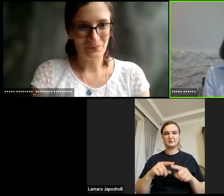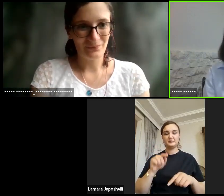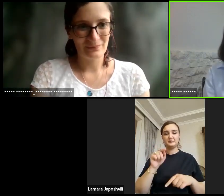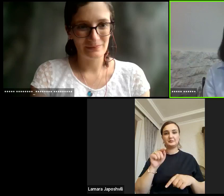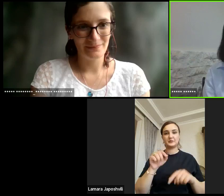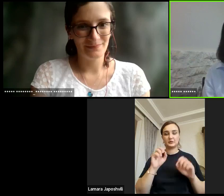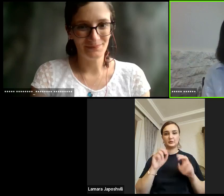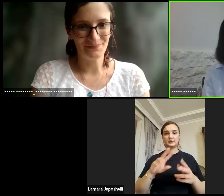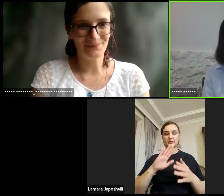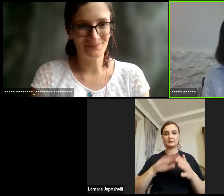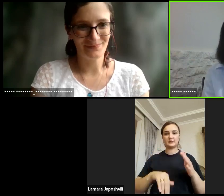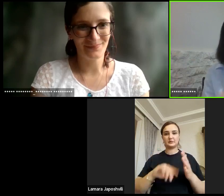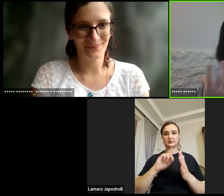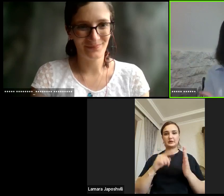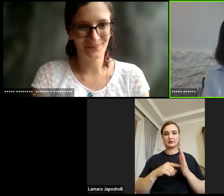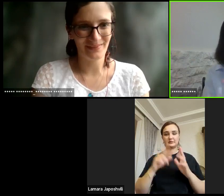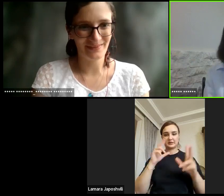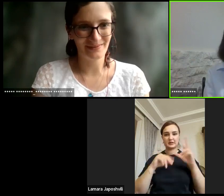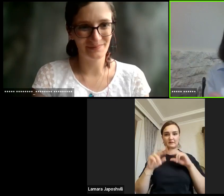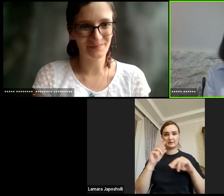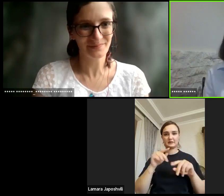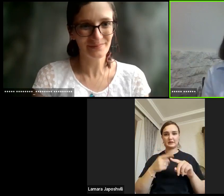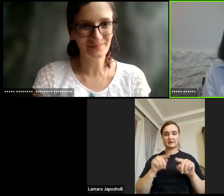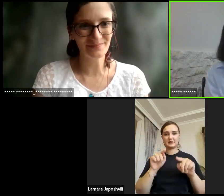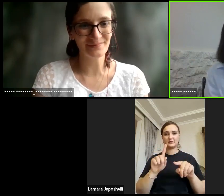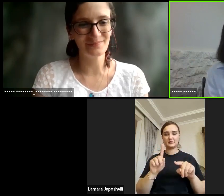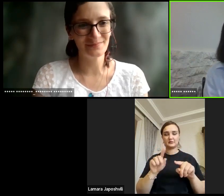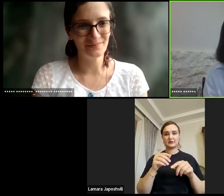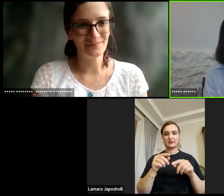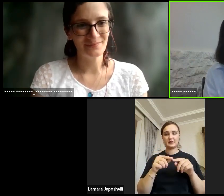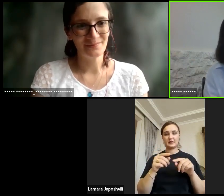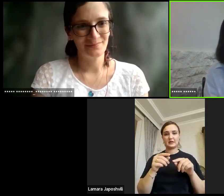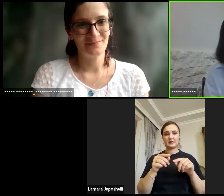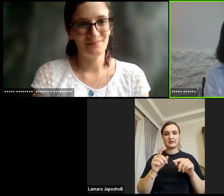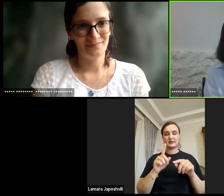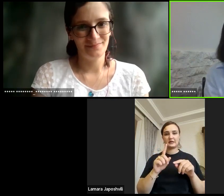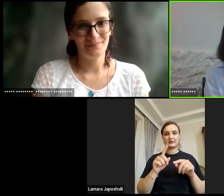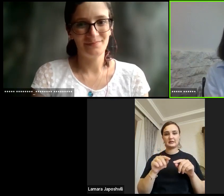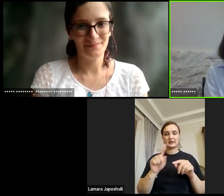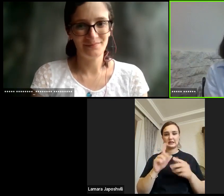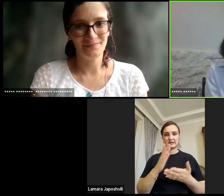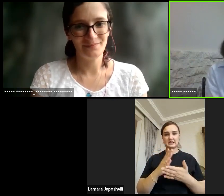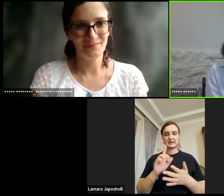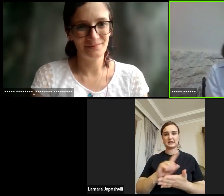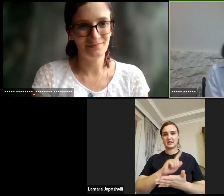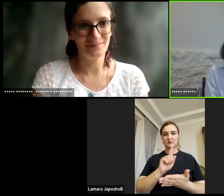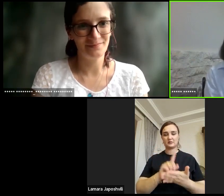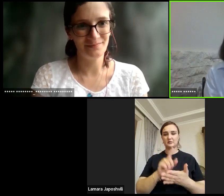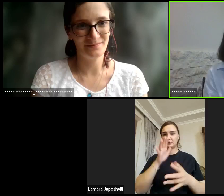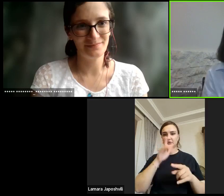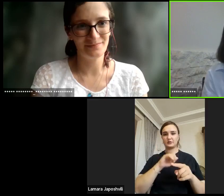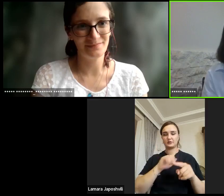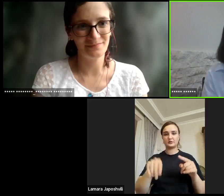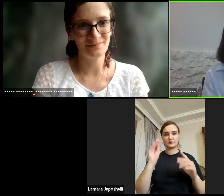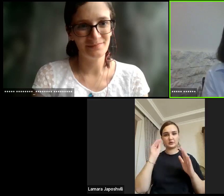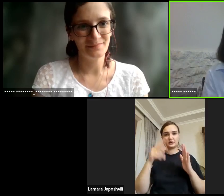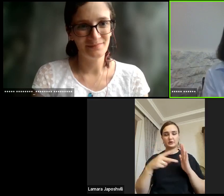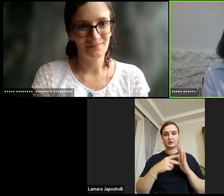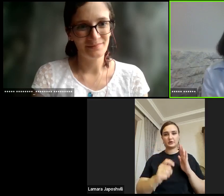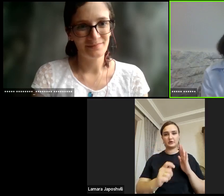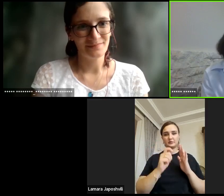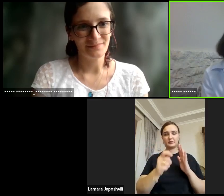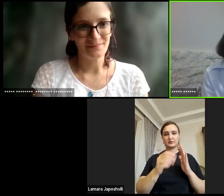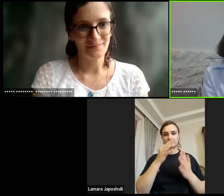საკითხების გათვალისწინებას, ხო? აი თუნდაც ეს რომ გაცვეთადი რაღაც ნაწილები რაც არის, აუცილებელია დროების შეფასება და